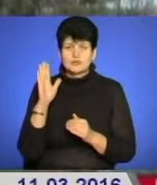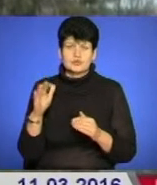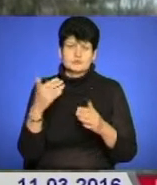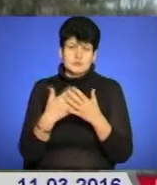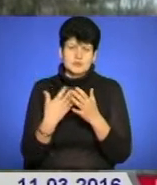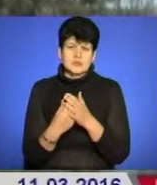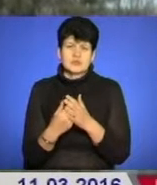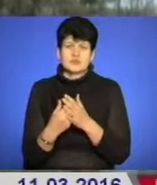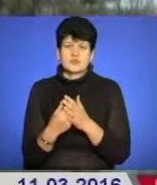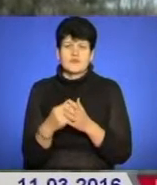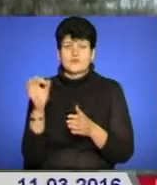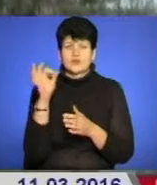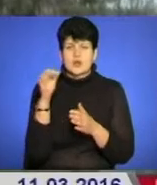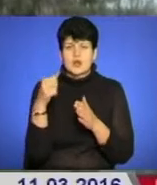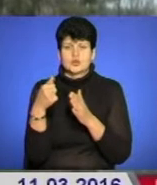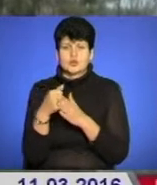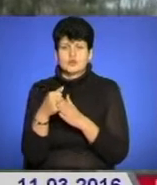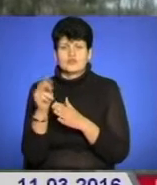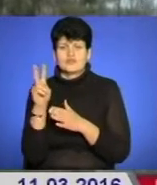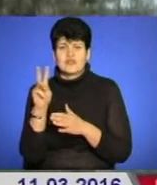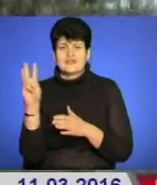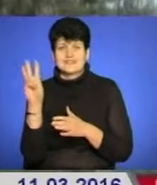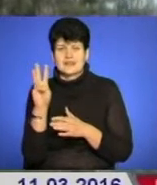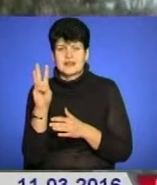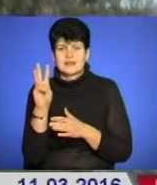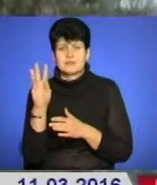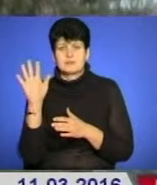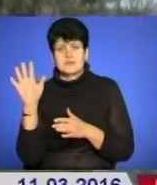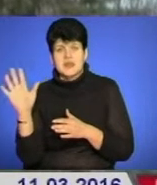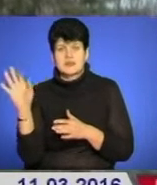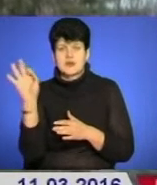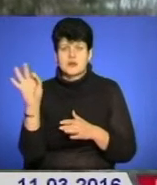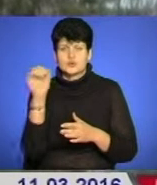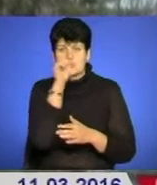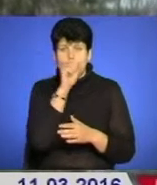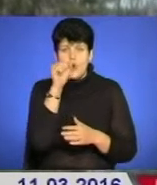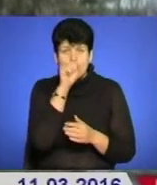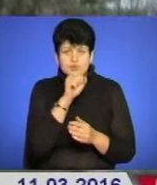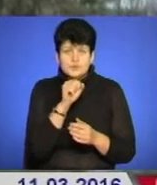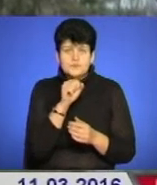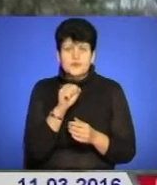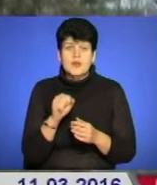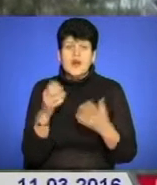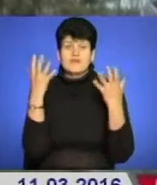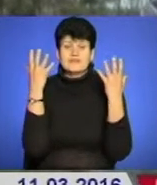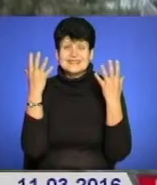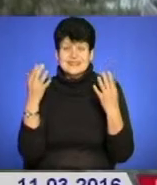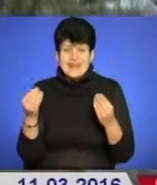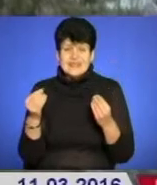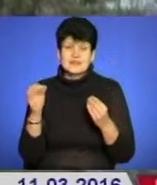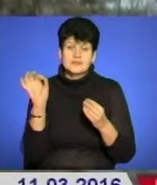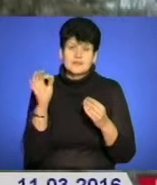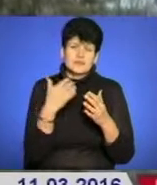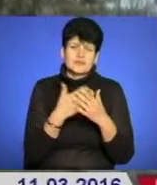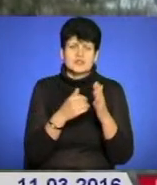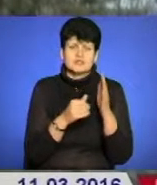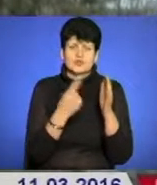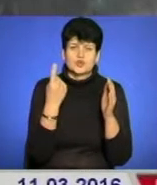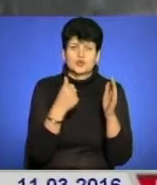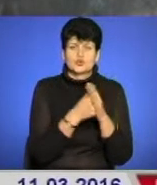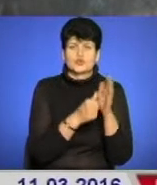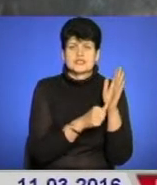в межах від 0 до 2-3, можливо, до 5 градусів морозу. Ось денні температури повітря від 1 до 6